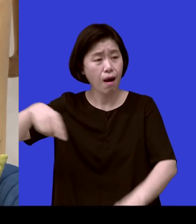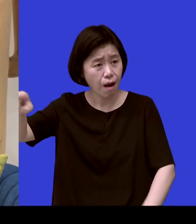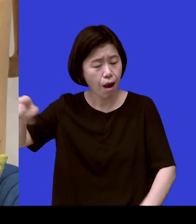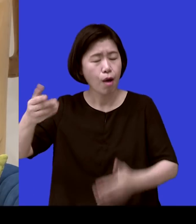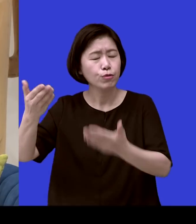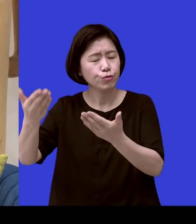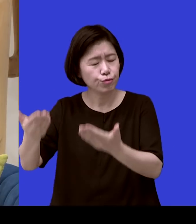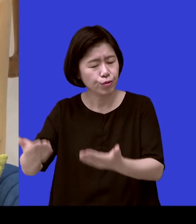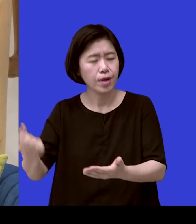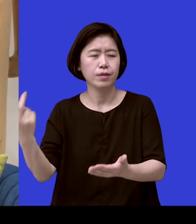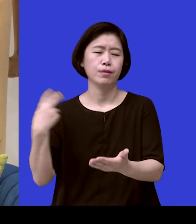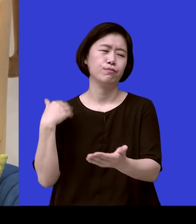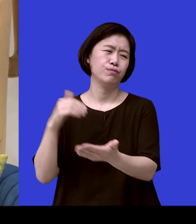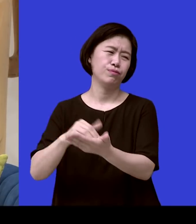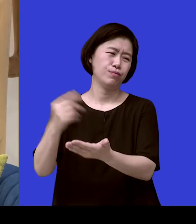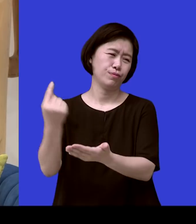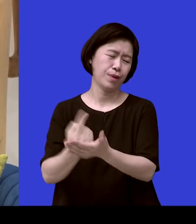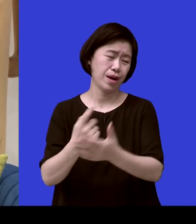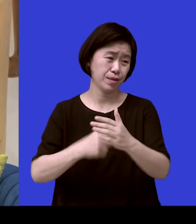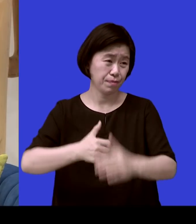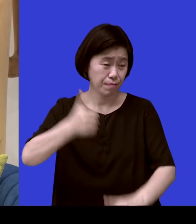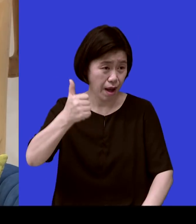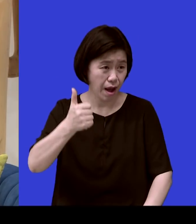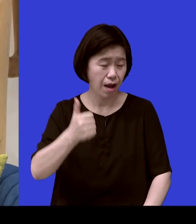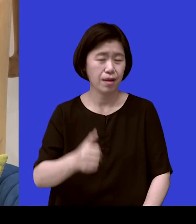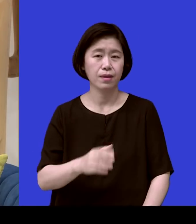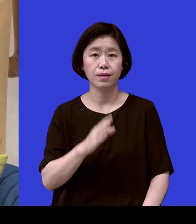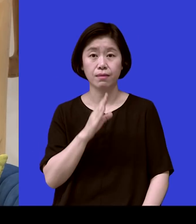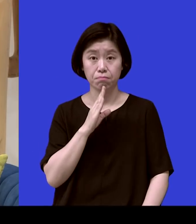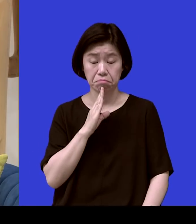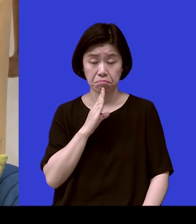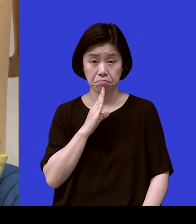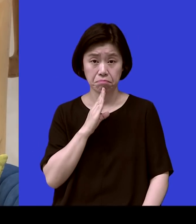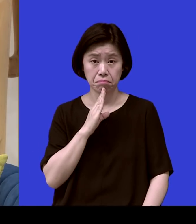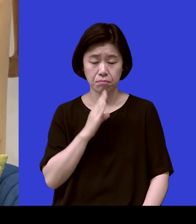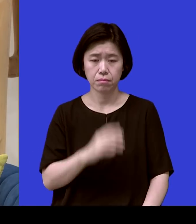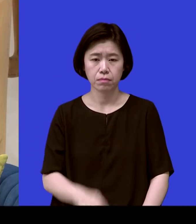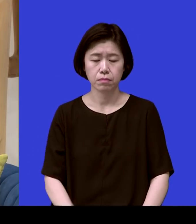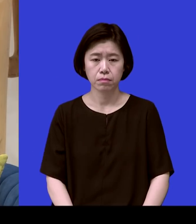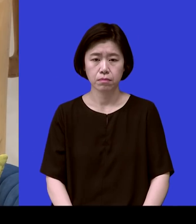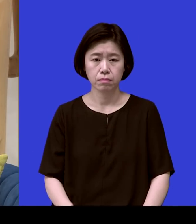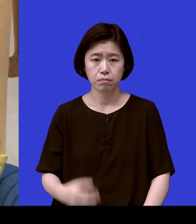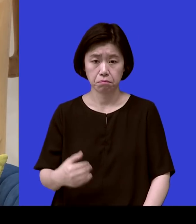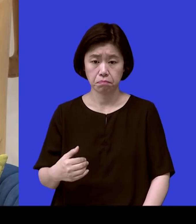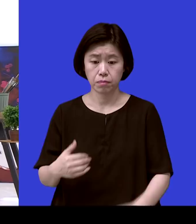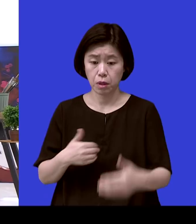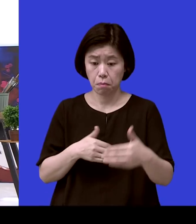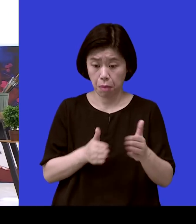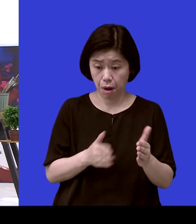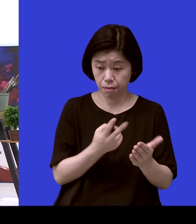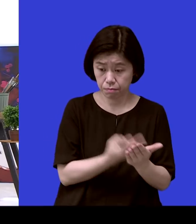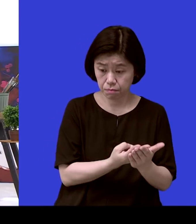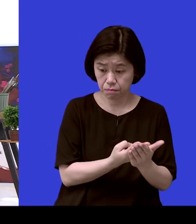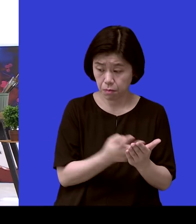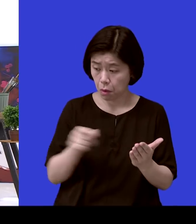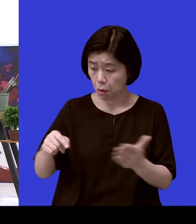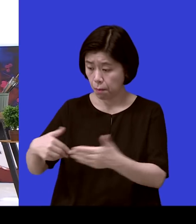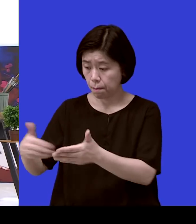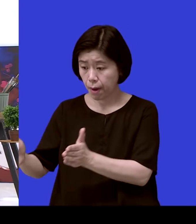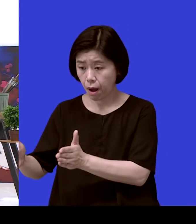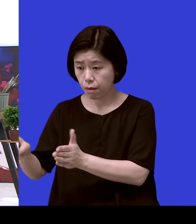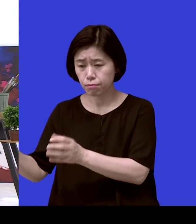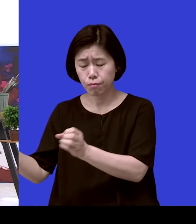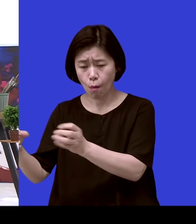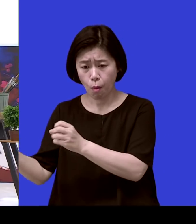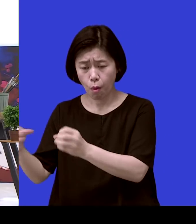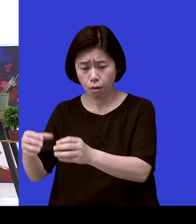쉬다가 오시면 좋을 것 같다고 말씀하시는 걸 네. 제가 방에서 누워서 들었어요. 네. 근데 그